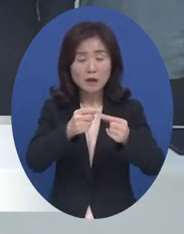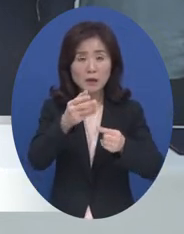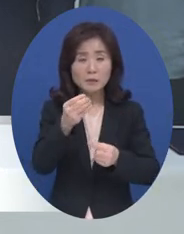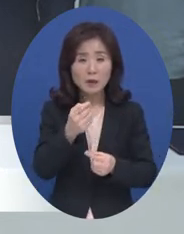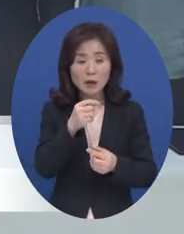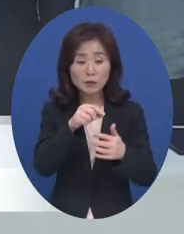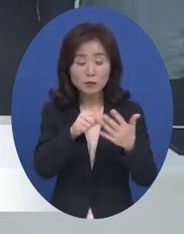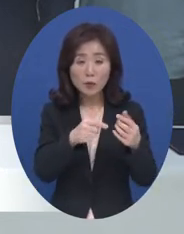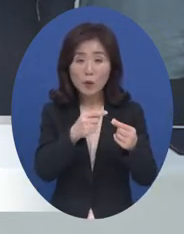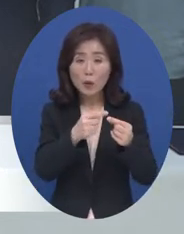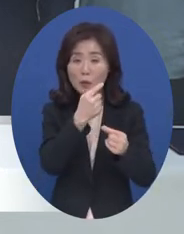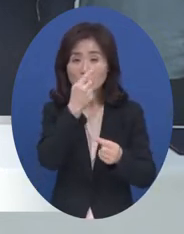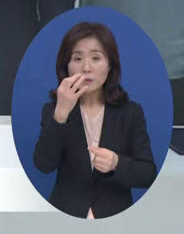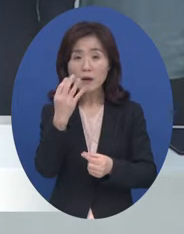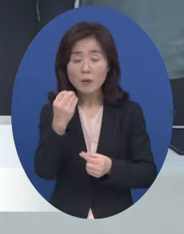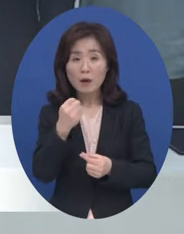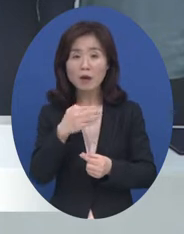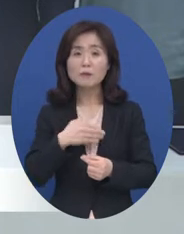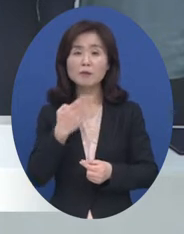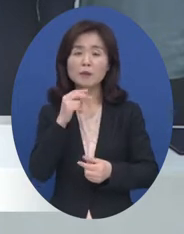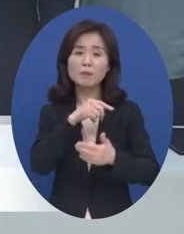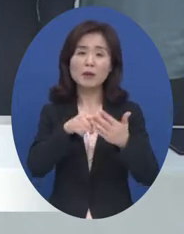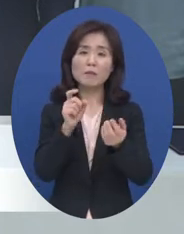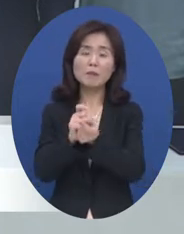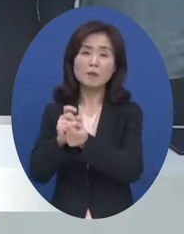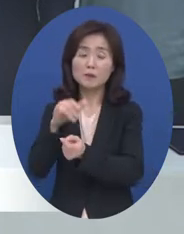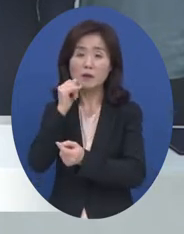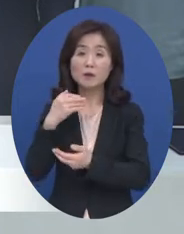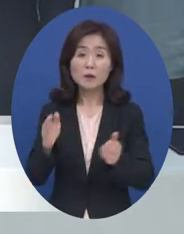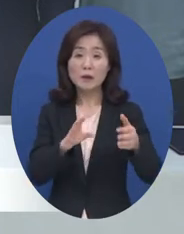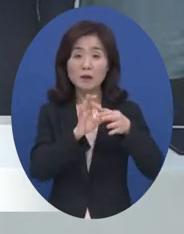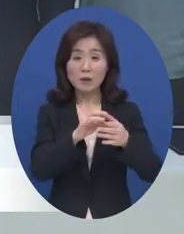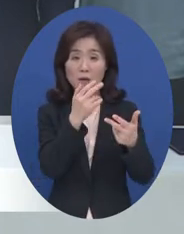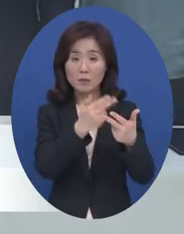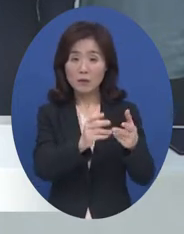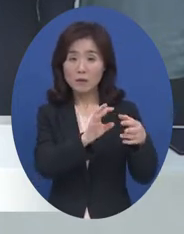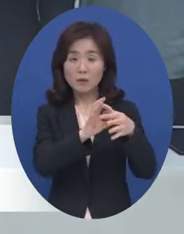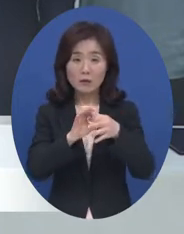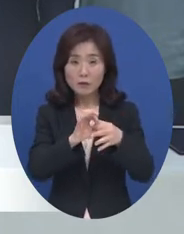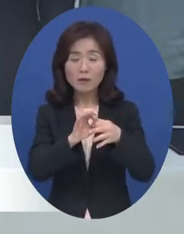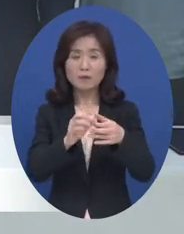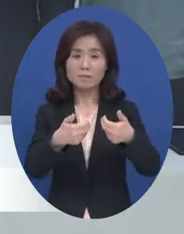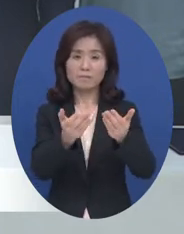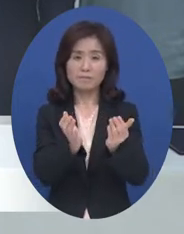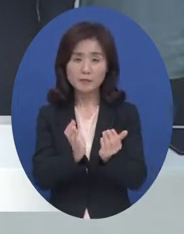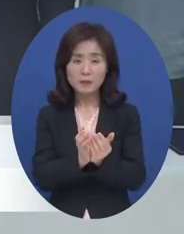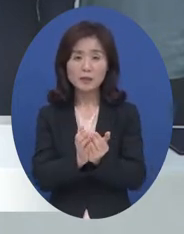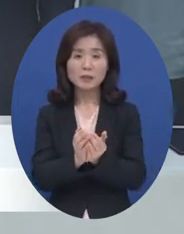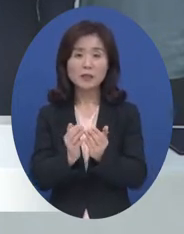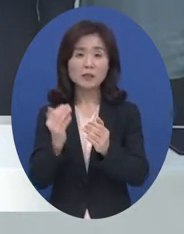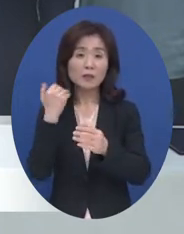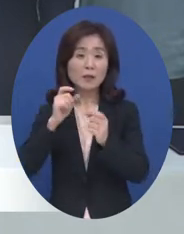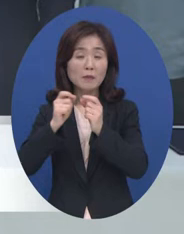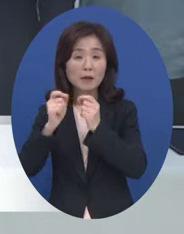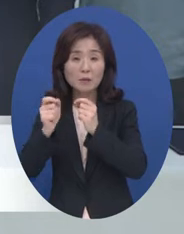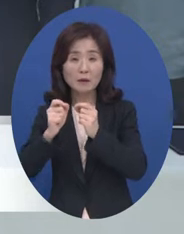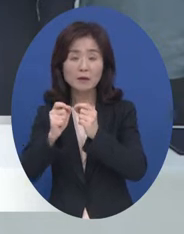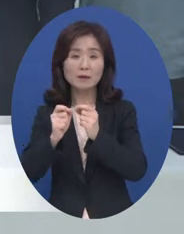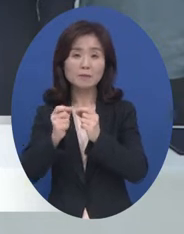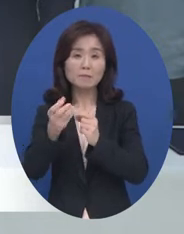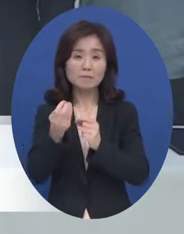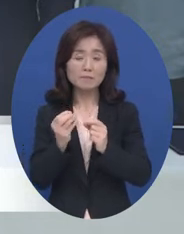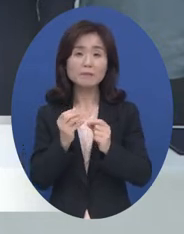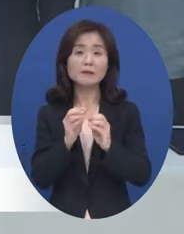피해가 발생하고 있는데요 경기도가 관련 협회 등과 함께 전세 사기 로 인한 임차인 들을 피해 예방에 힘을 모으기로